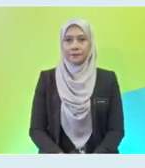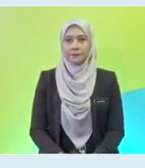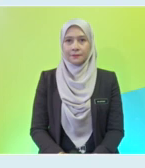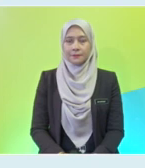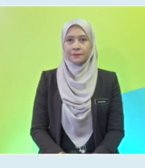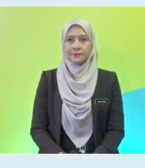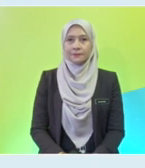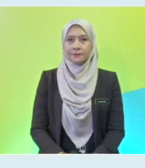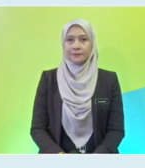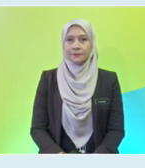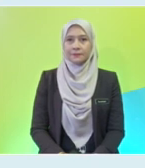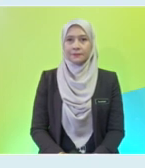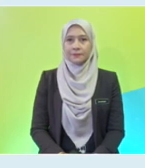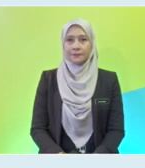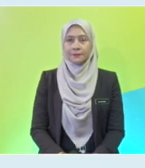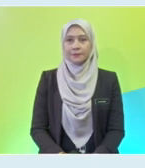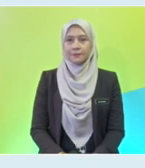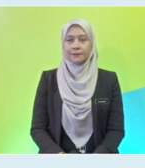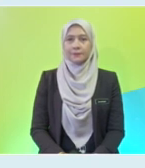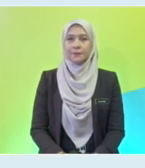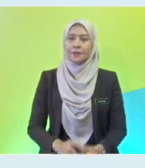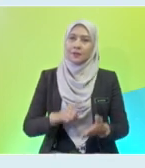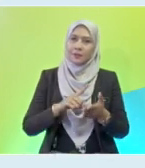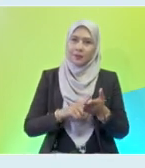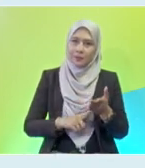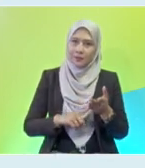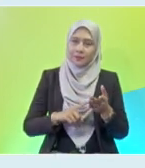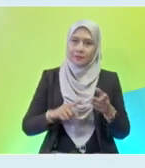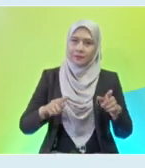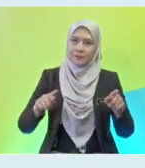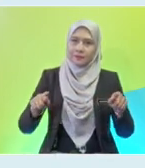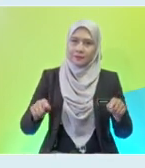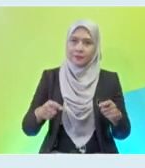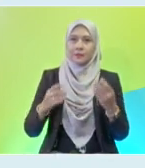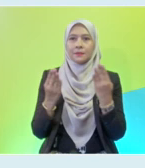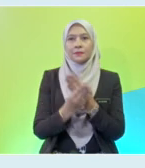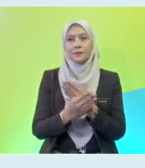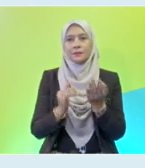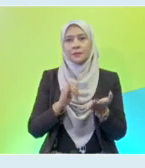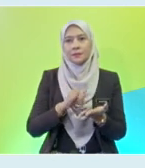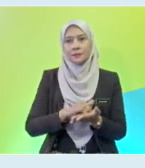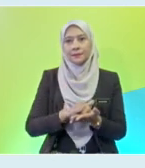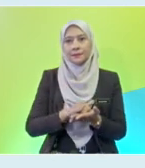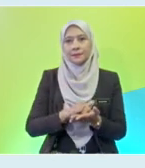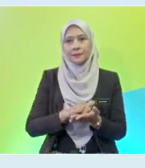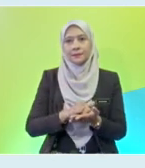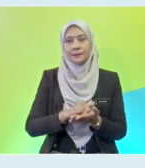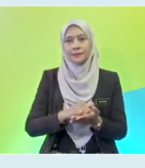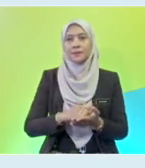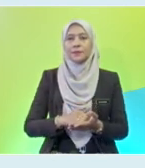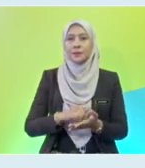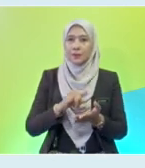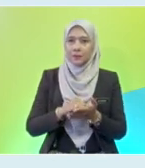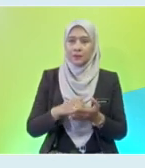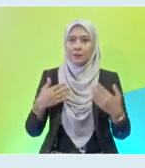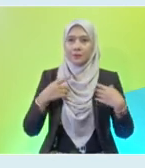posilin panas maka tindak balas itu ih maka kita tahu ini di situ adalah tindak balas pengoksidaan dan juga